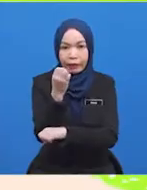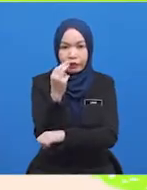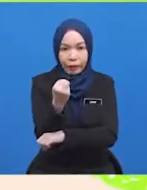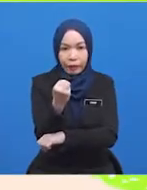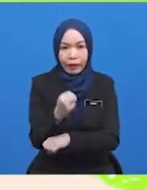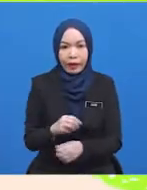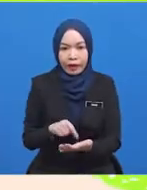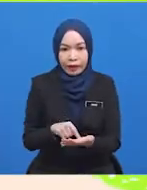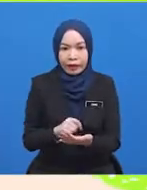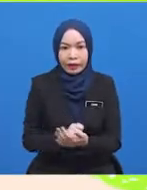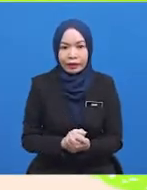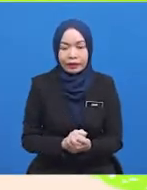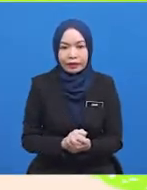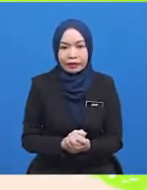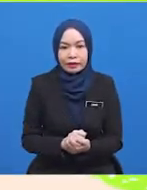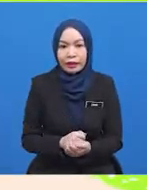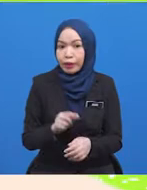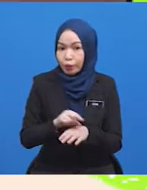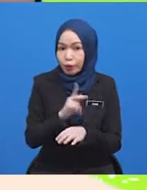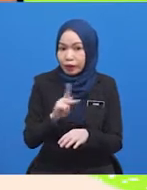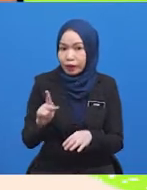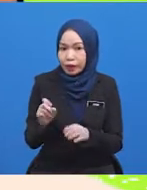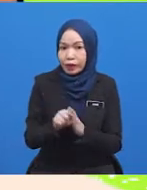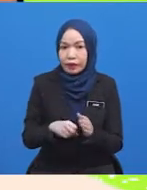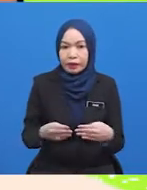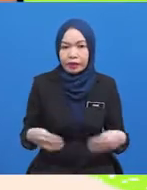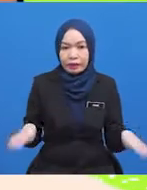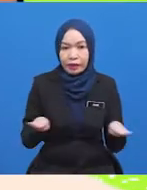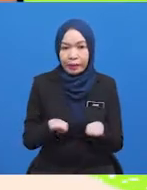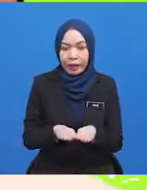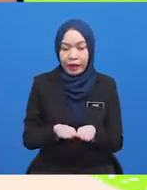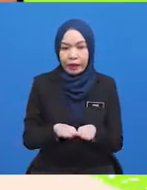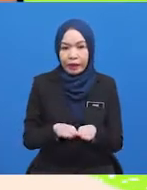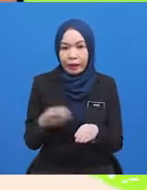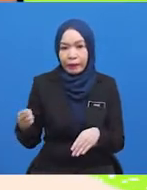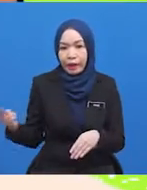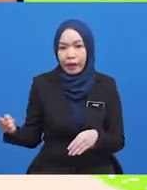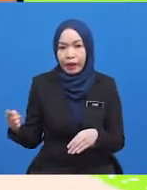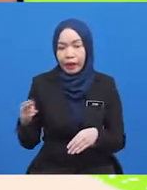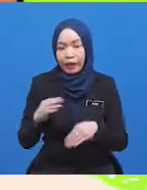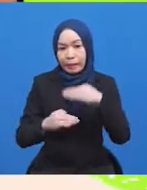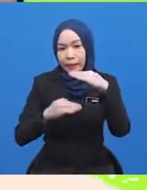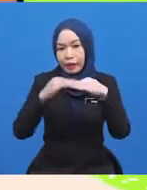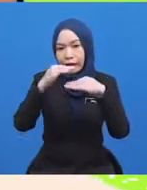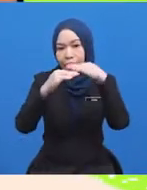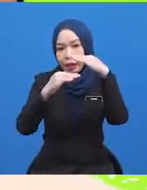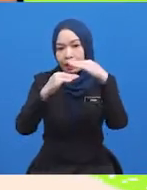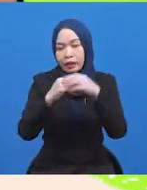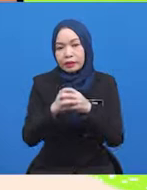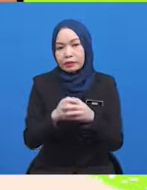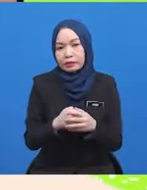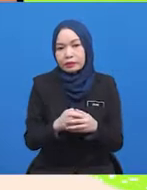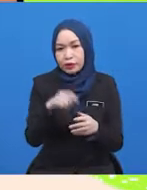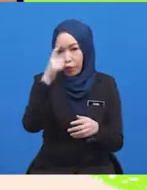Pandai. Batu marmar digunakan sebagai bahan binaan seperti digunakan sebagai